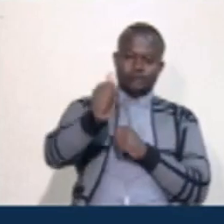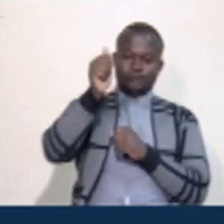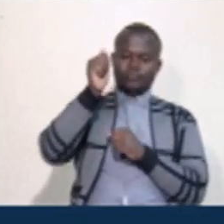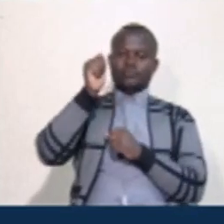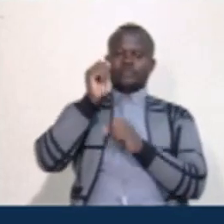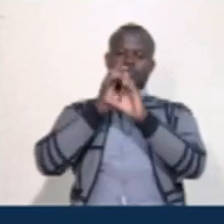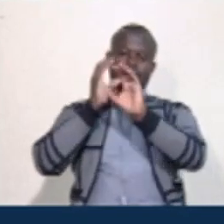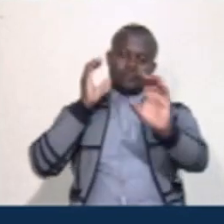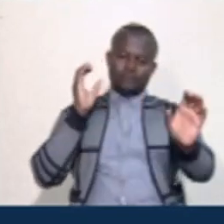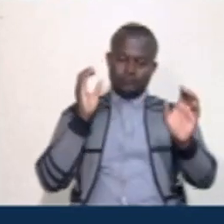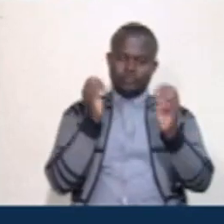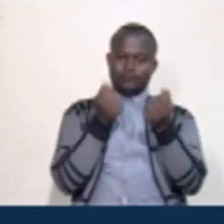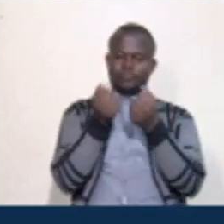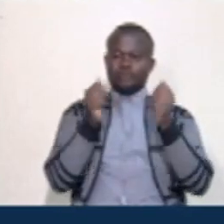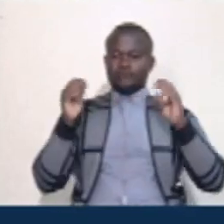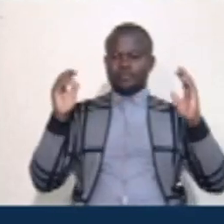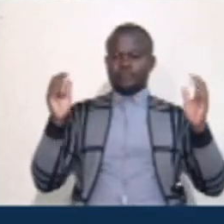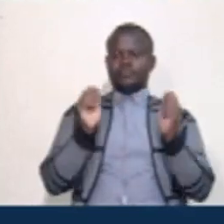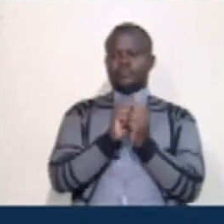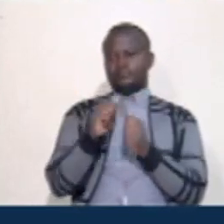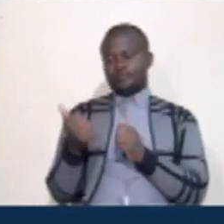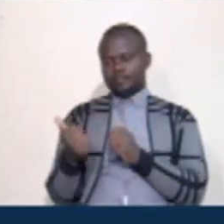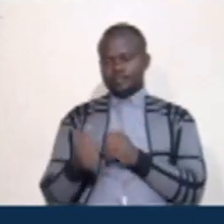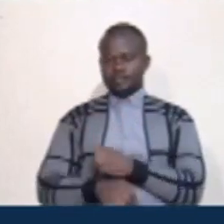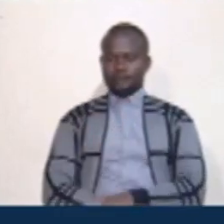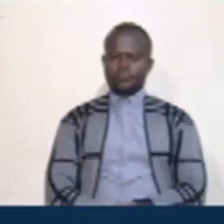za bisi, imodoka nini n'izindi.